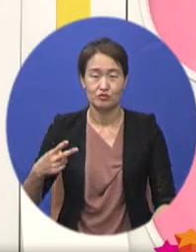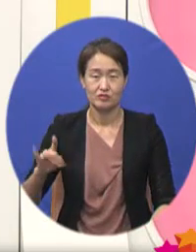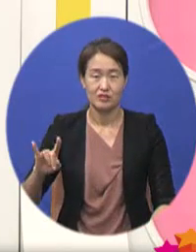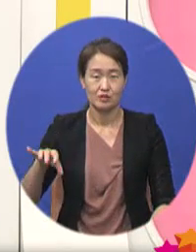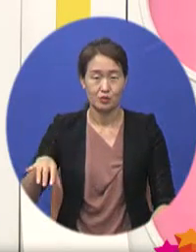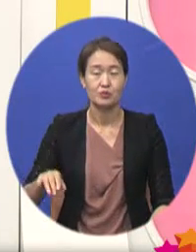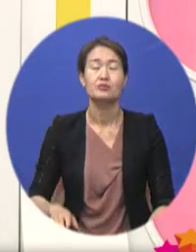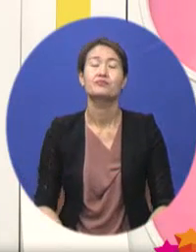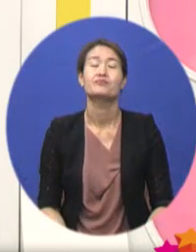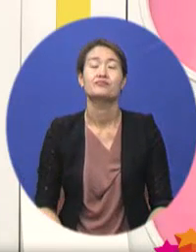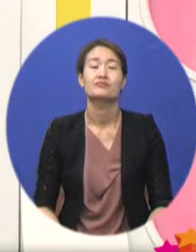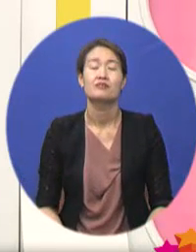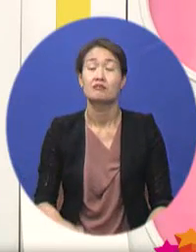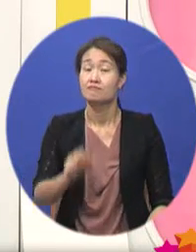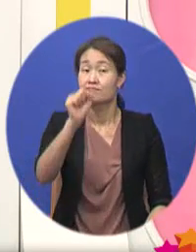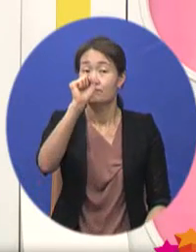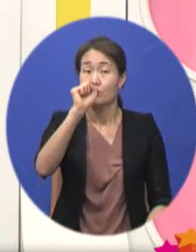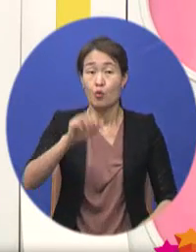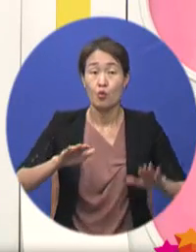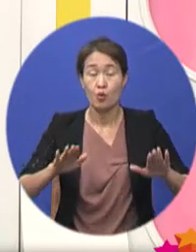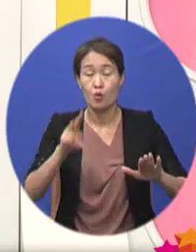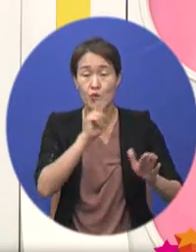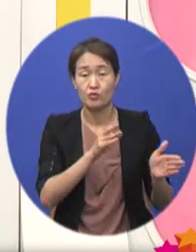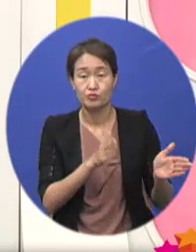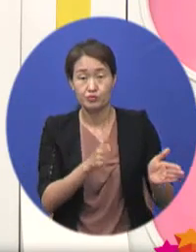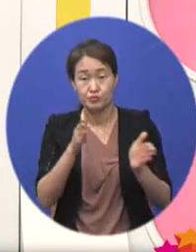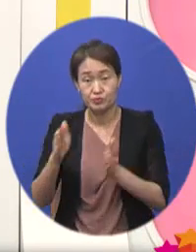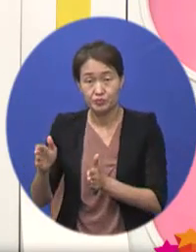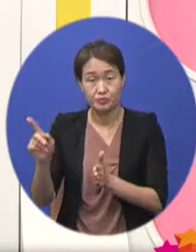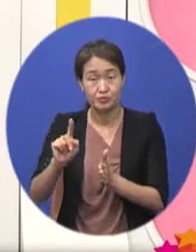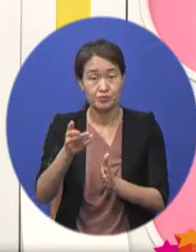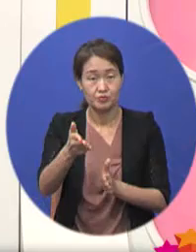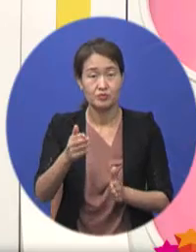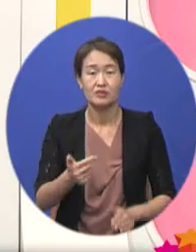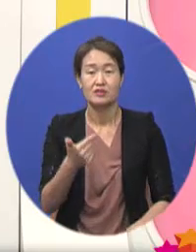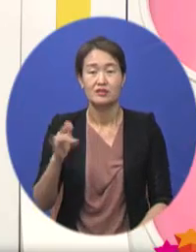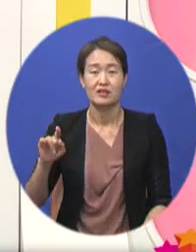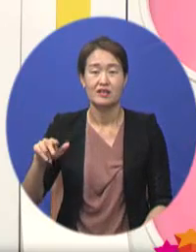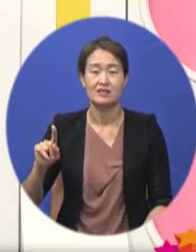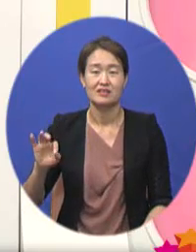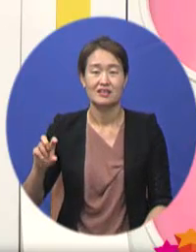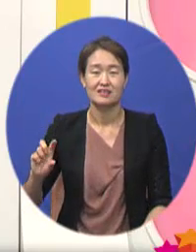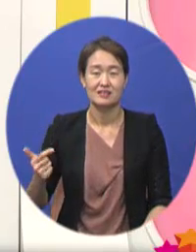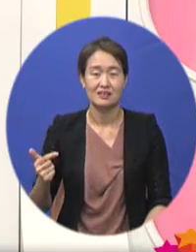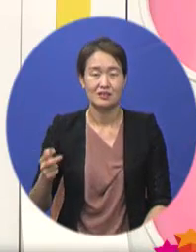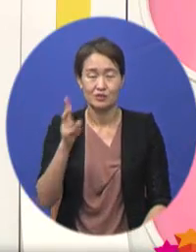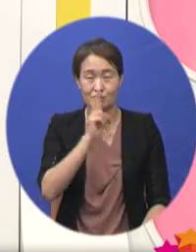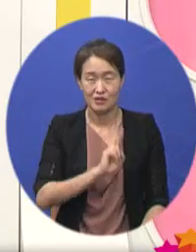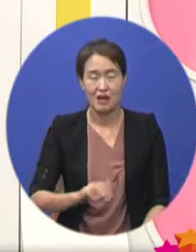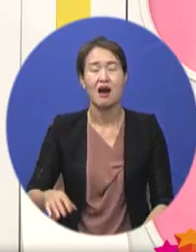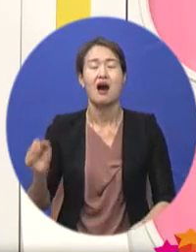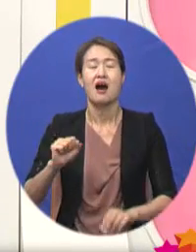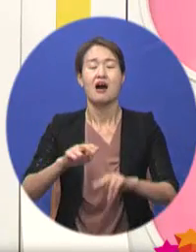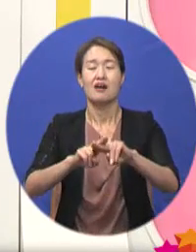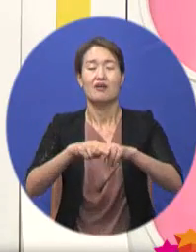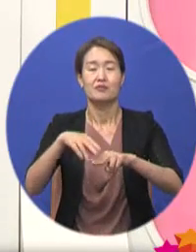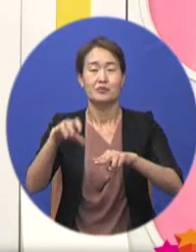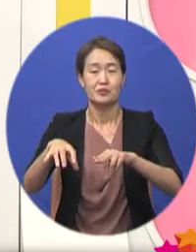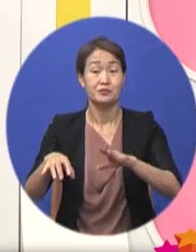해운대요. 네. 네, 좋습니다. 자, 오늘 준비하신 노래는요? 내장산 준비했습니다. 네, 청읍의